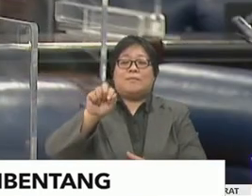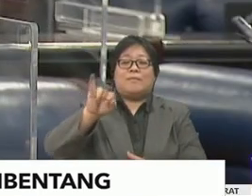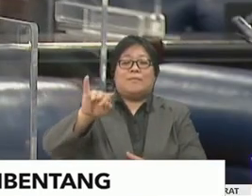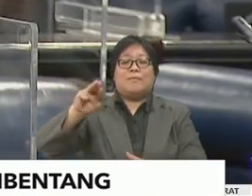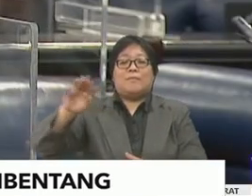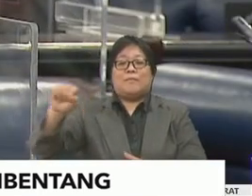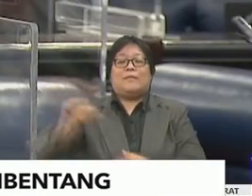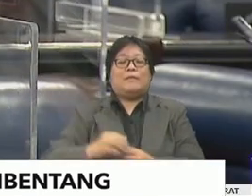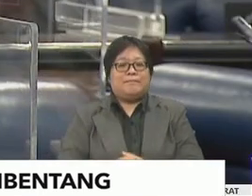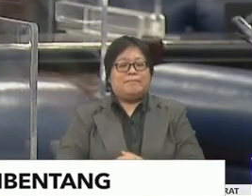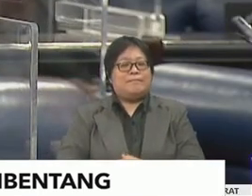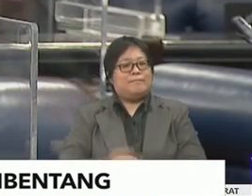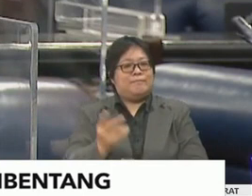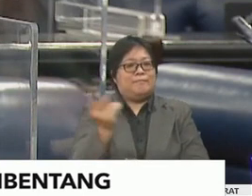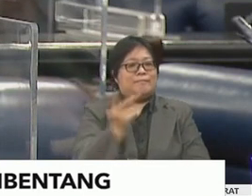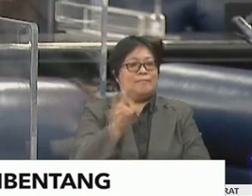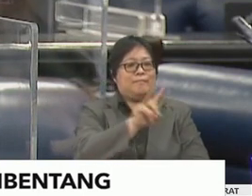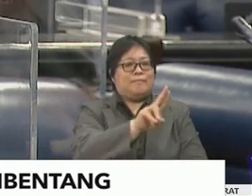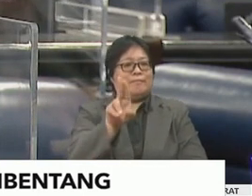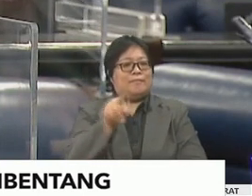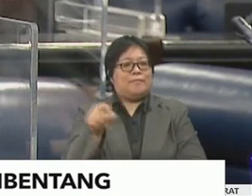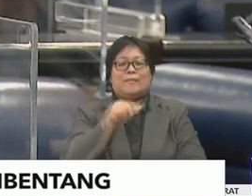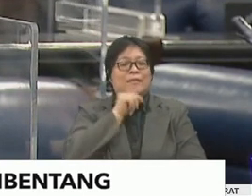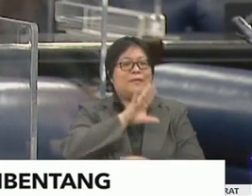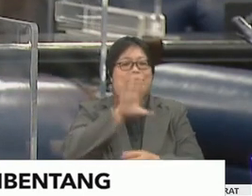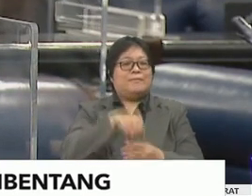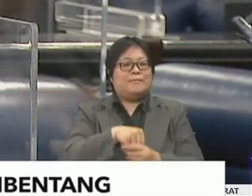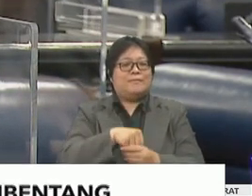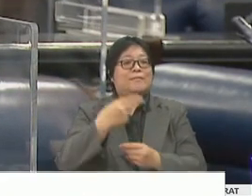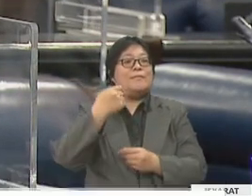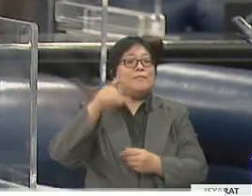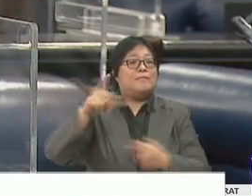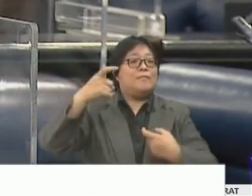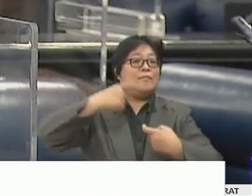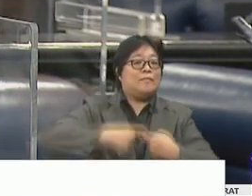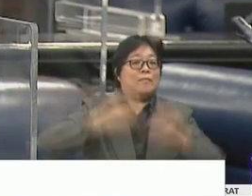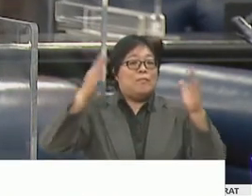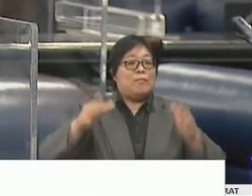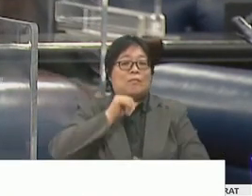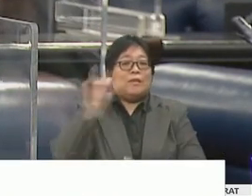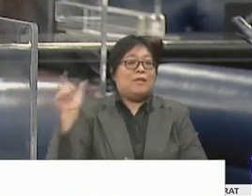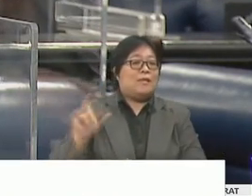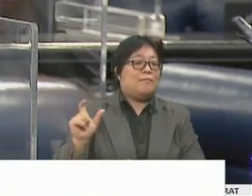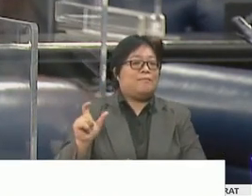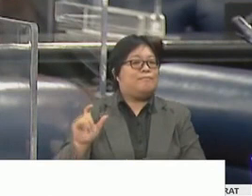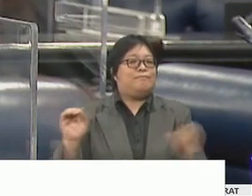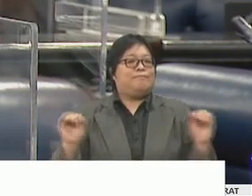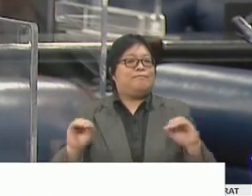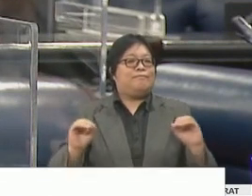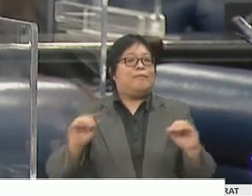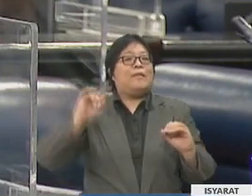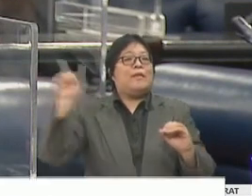kedua dua orang undang-undang ini tidak pun melibatkan hal berkenaan dengan orang bukan Islam dia hanyalah